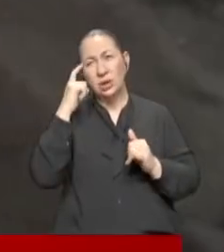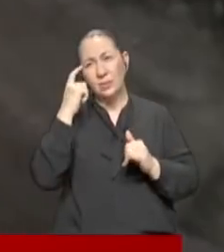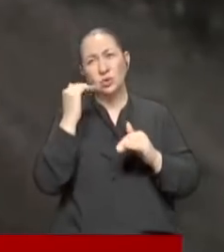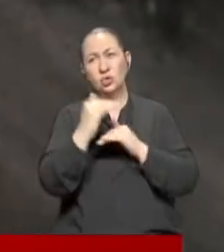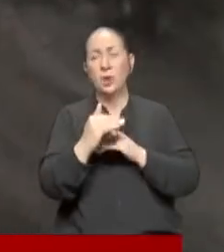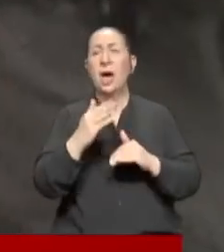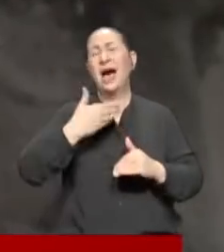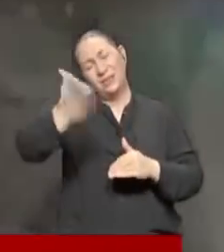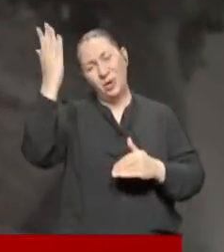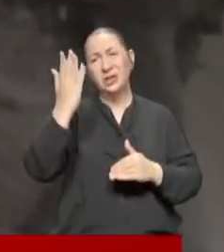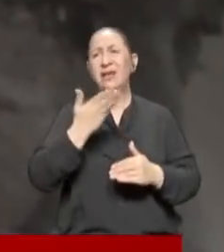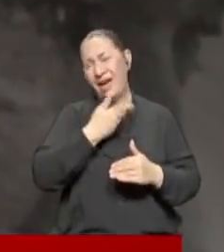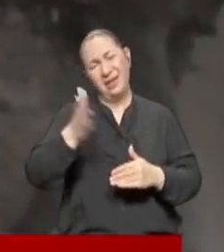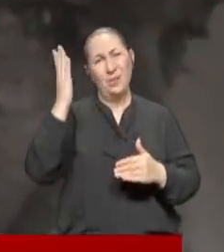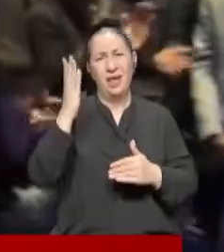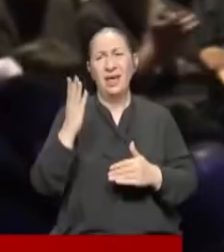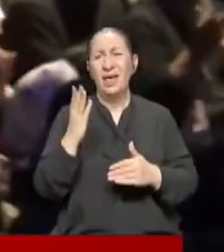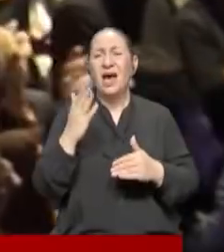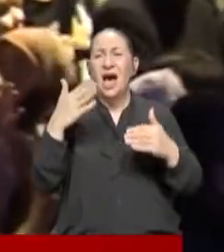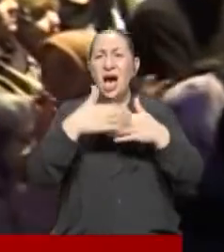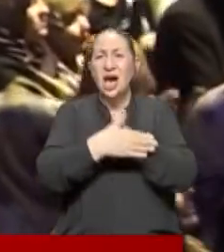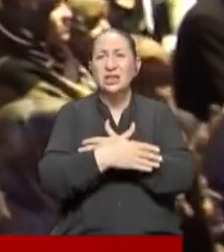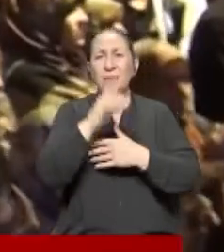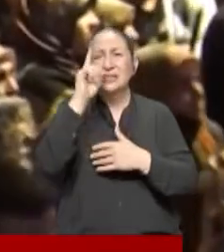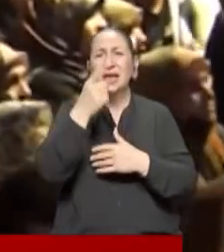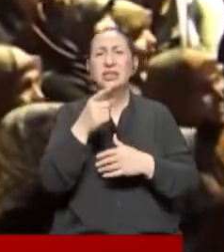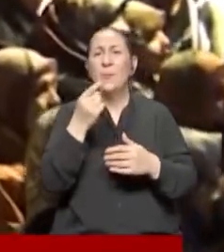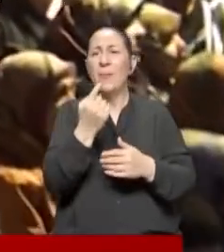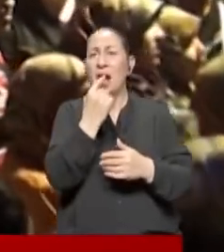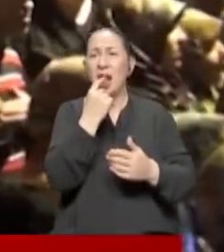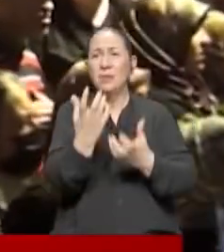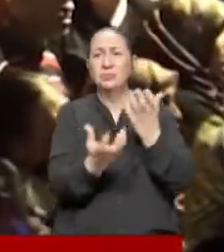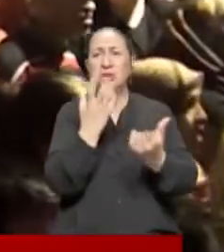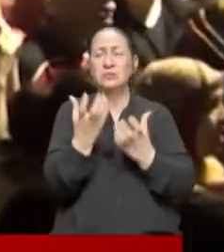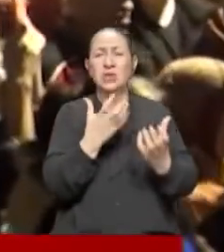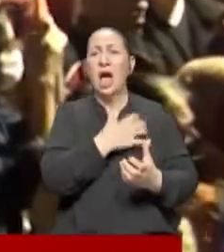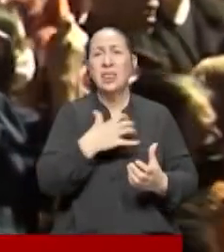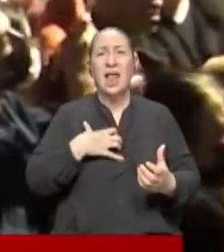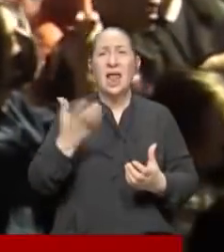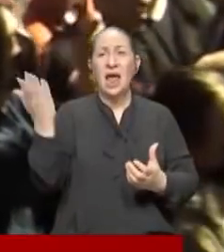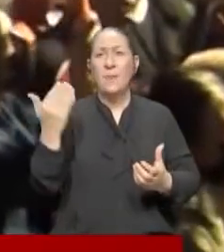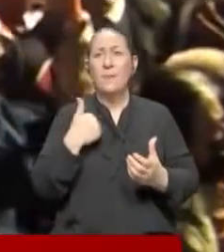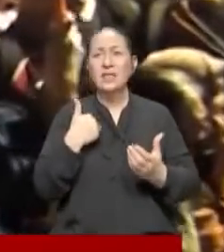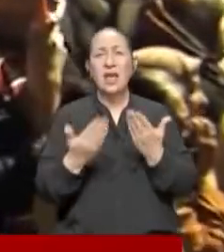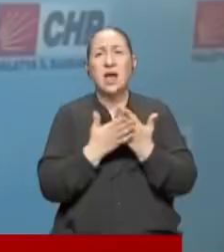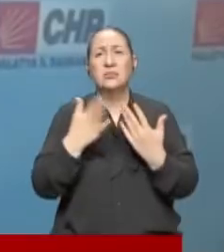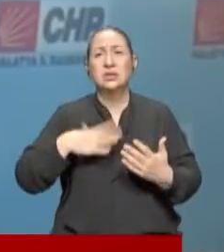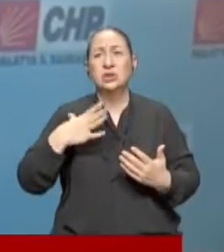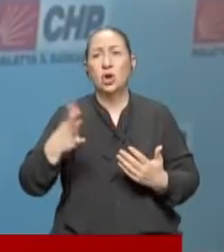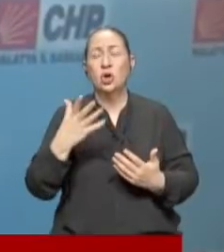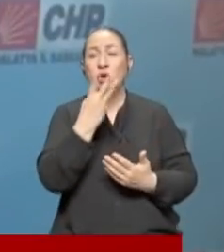toplum. Hadi be oradan, hadi be oradan. Akşama sadece makarna pişirmiş anneler benden yardım